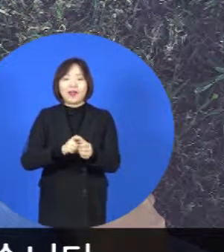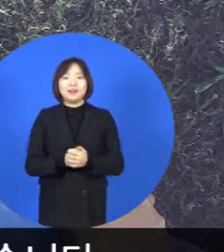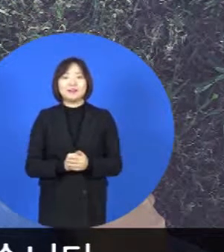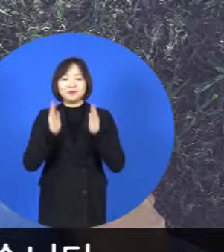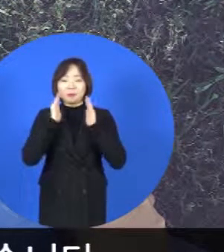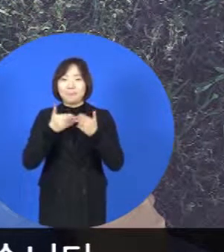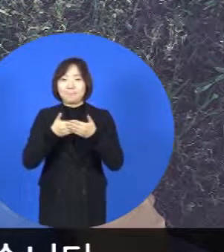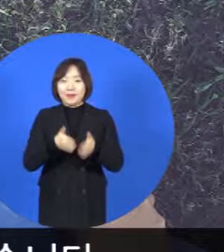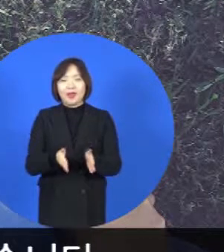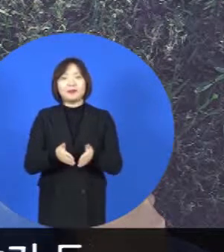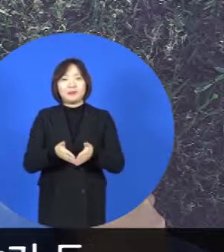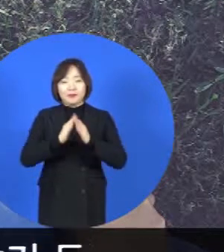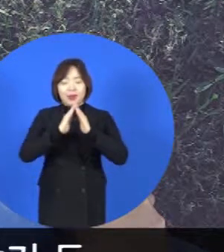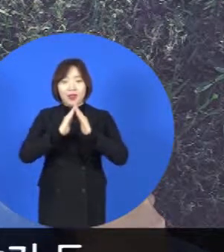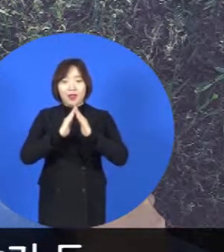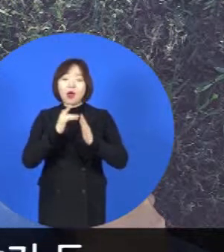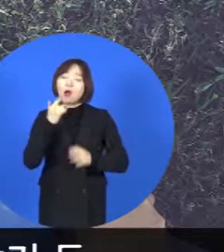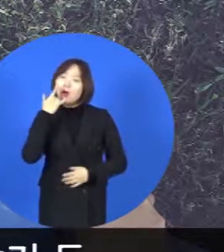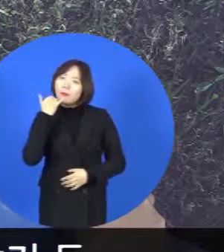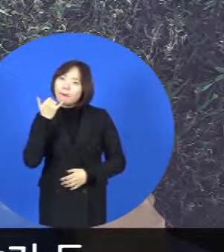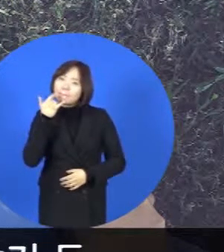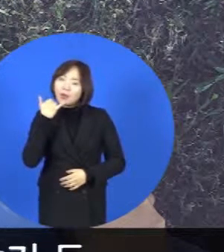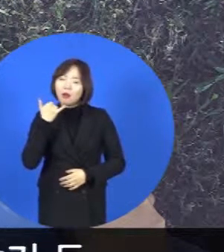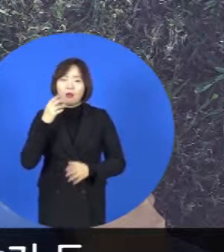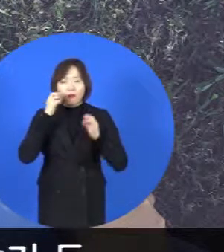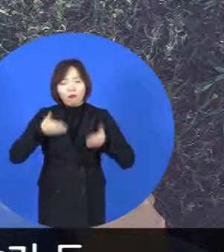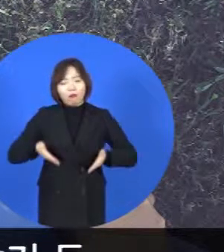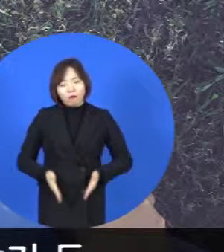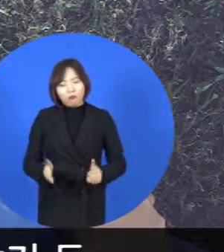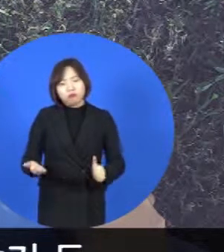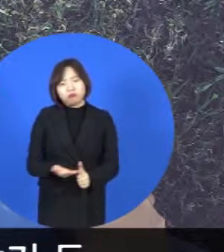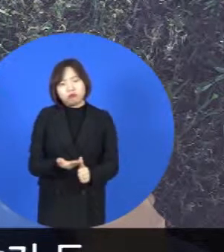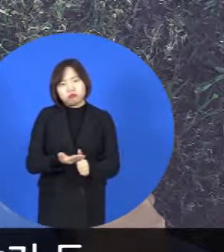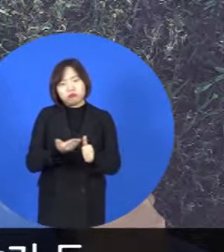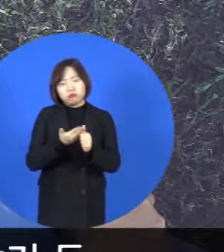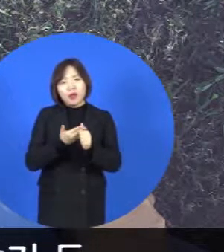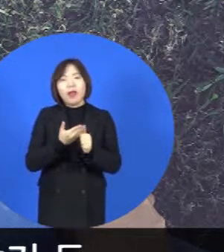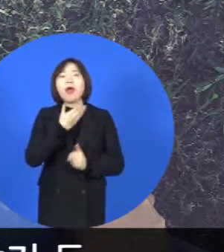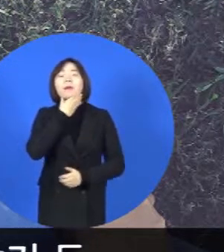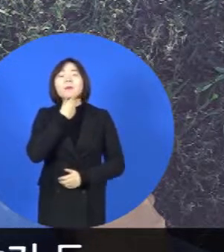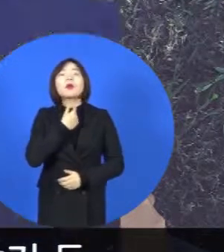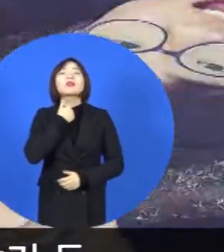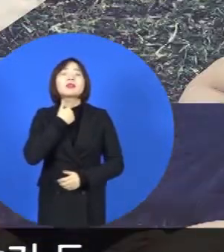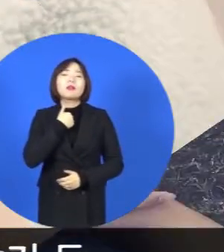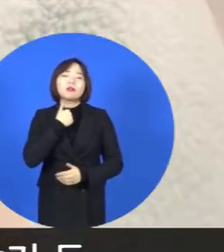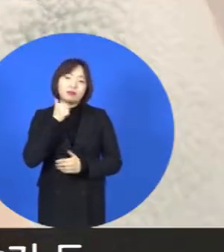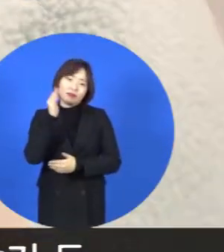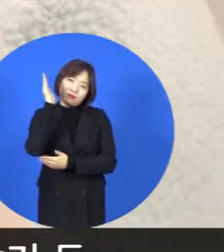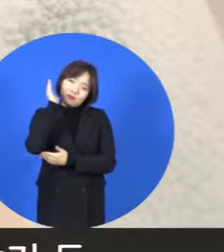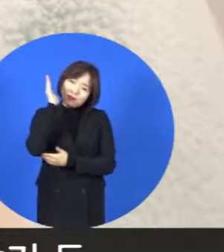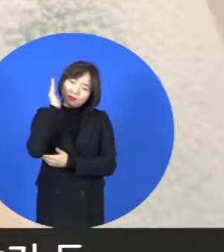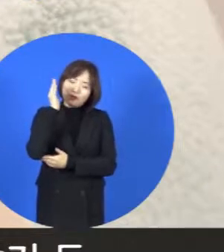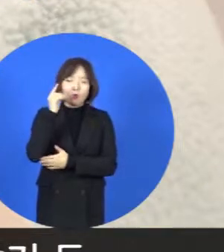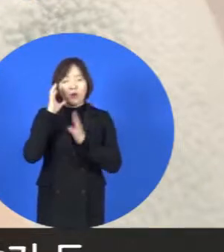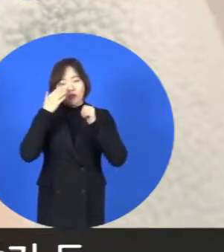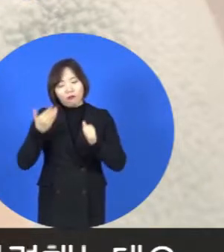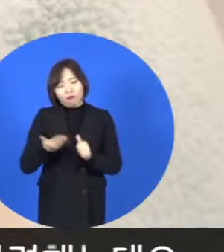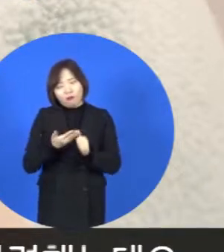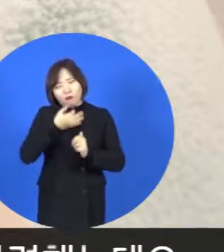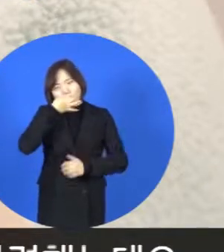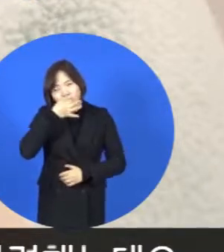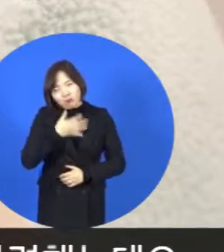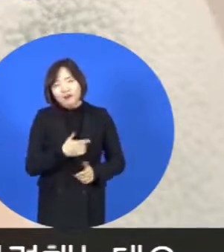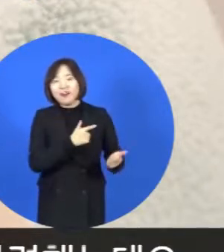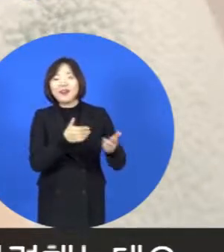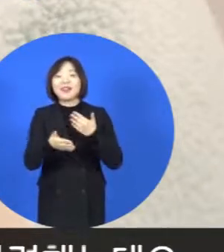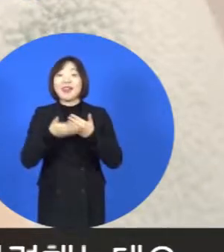수다방을 개설했습니다. 엄마, 아빠들이 다둥이를 키우면서 행복했던 순간, 육아에 어려웠던 이야기 등